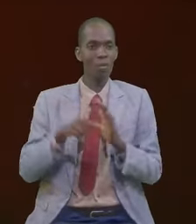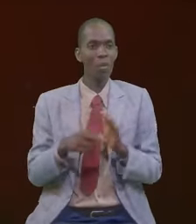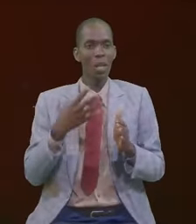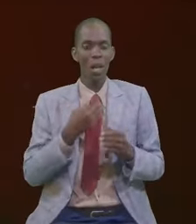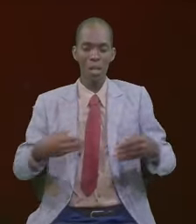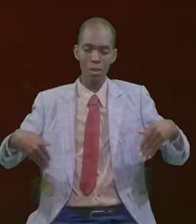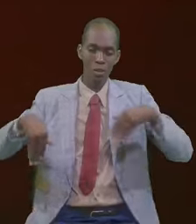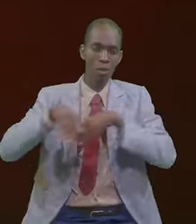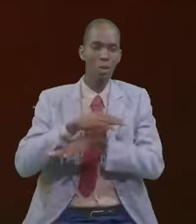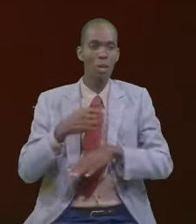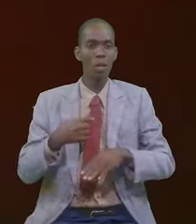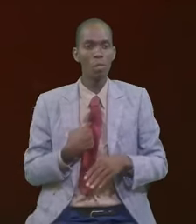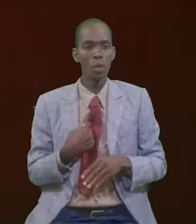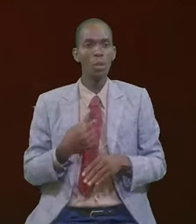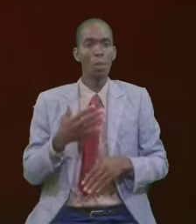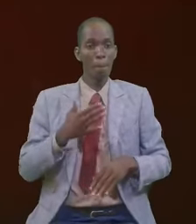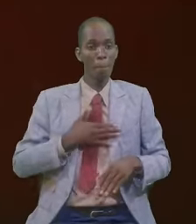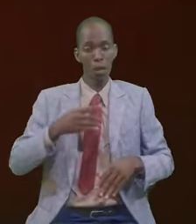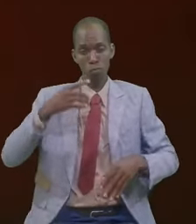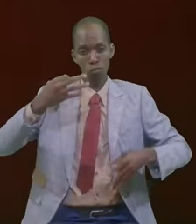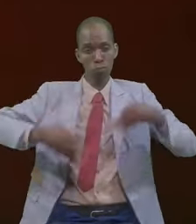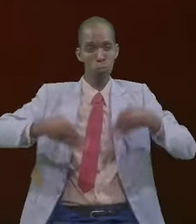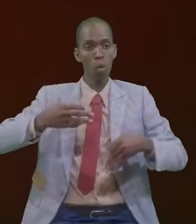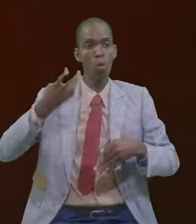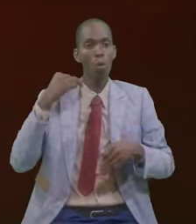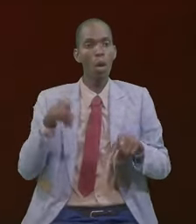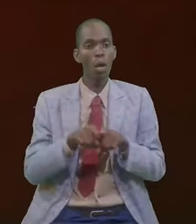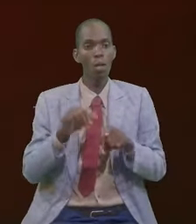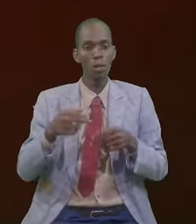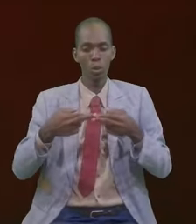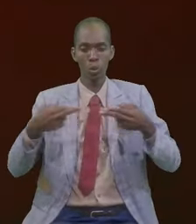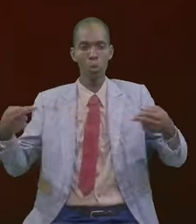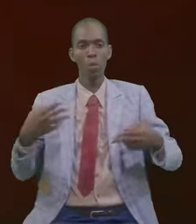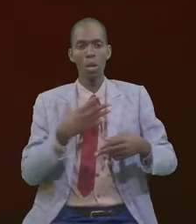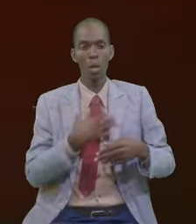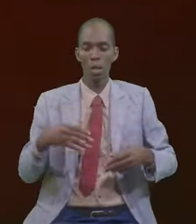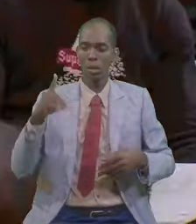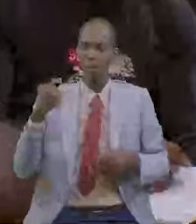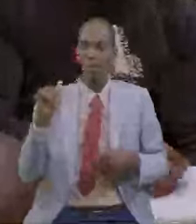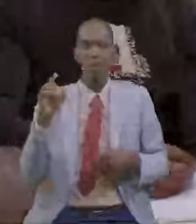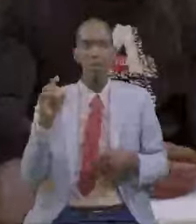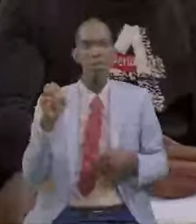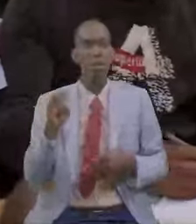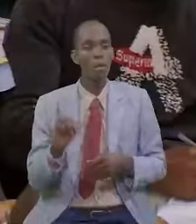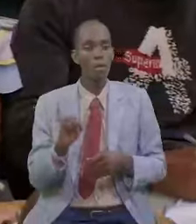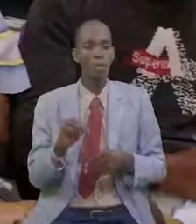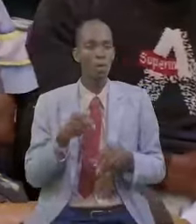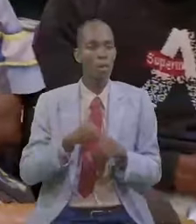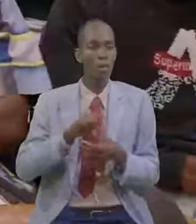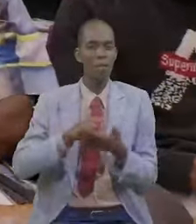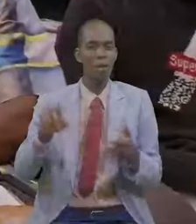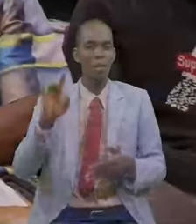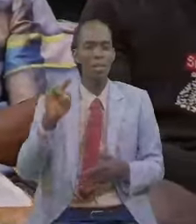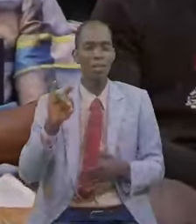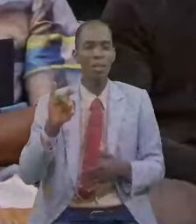servais de vêtements. J'avais ma droiture pour manteau et pour turban. Verset